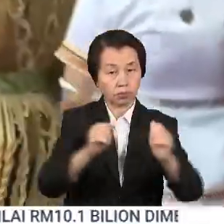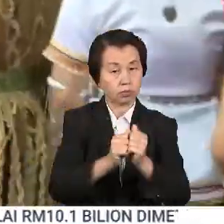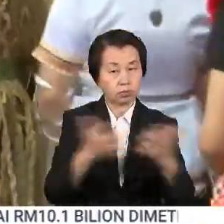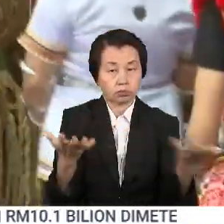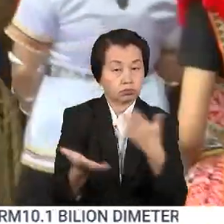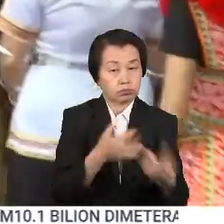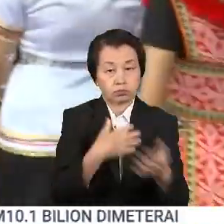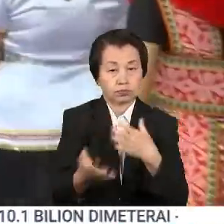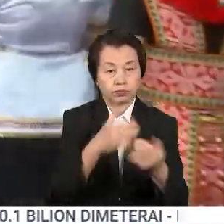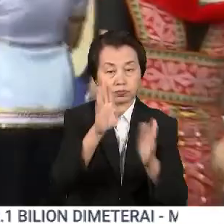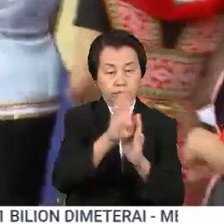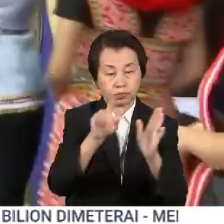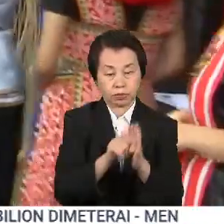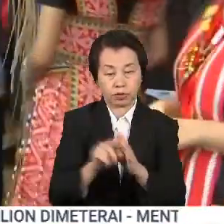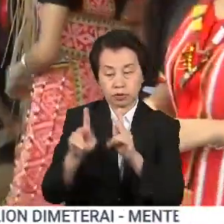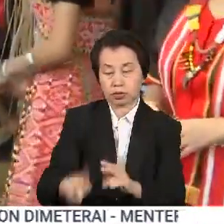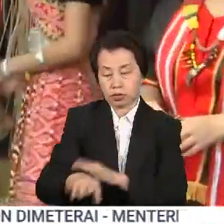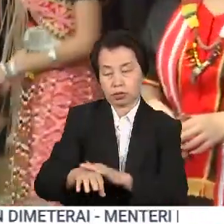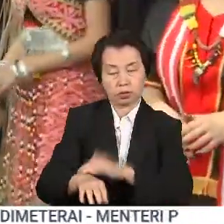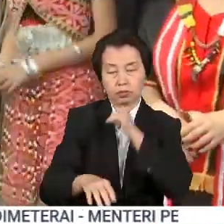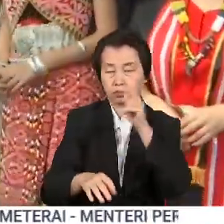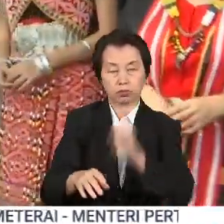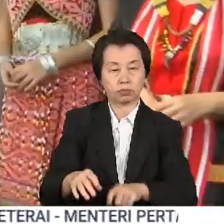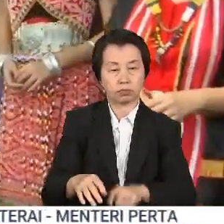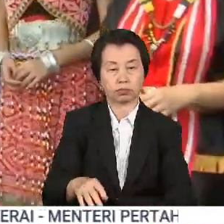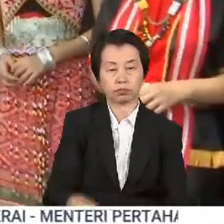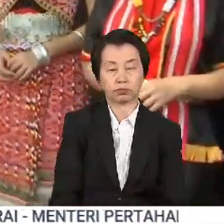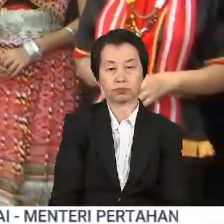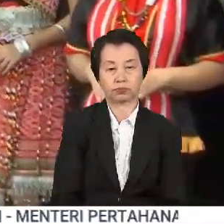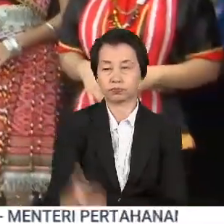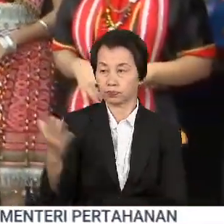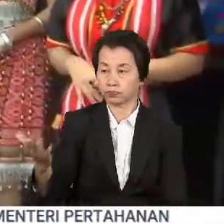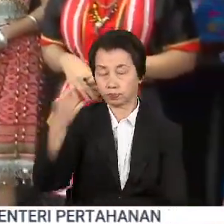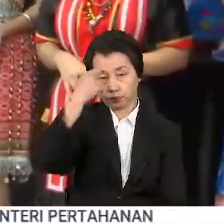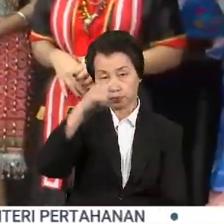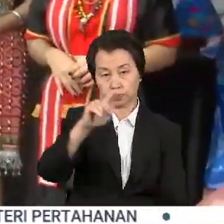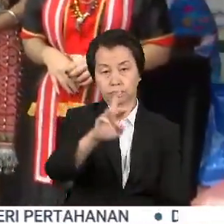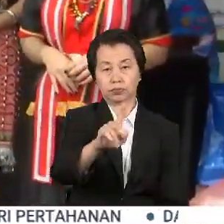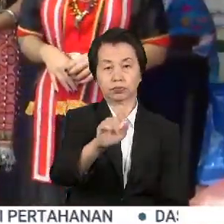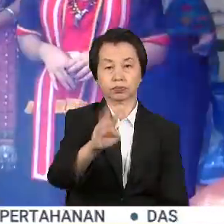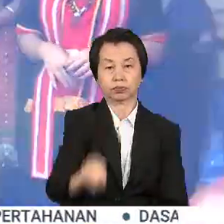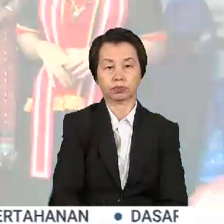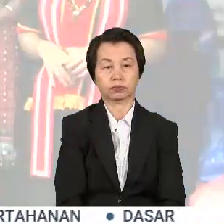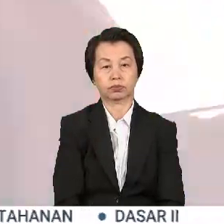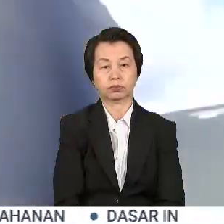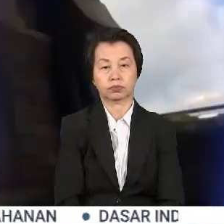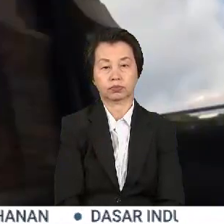mengira latar belakang kaum, agama dan bangsa. Sajuan Kadil, RTM.